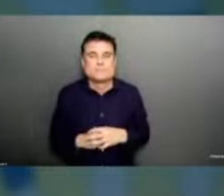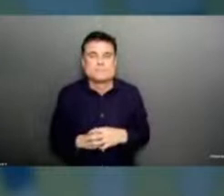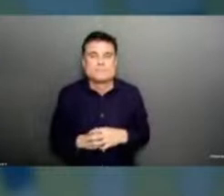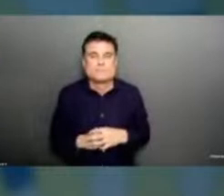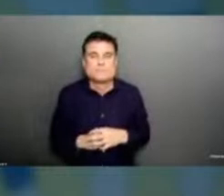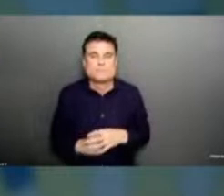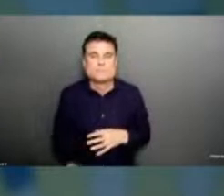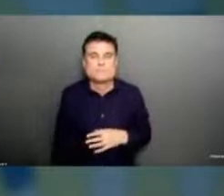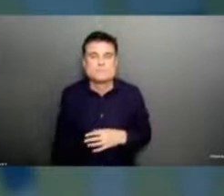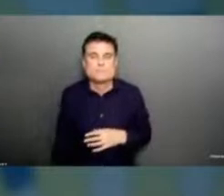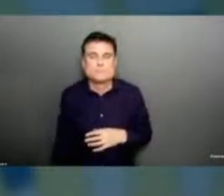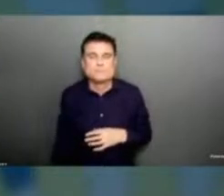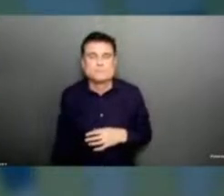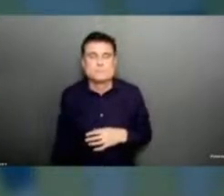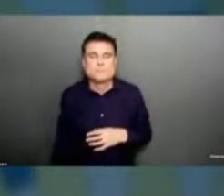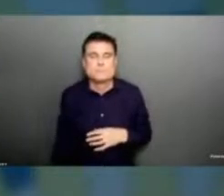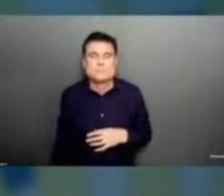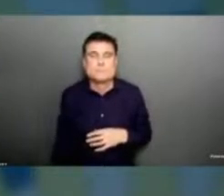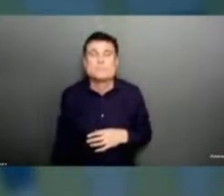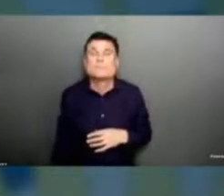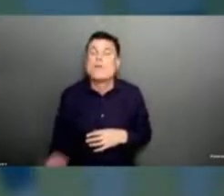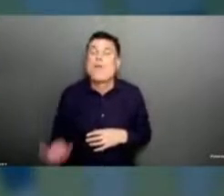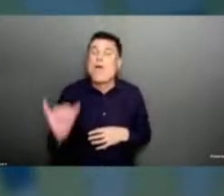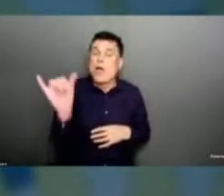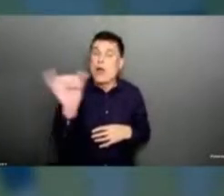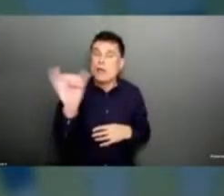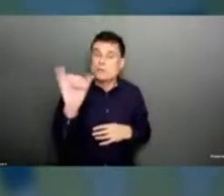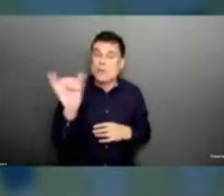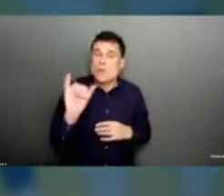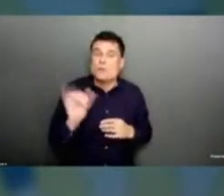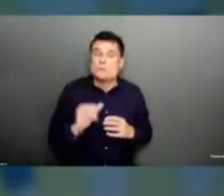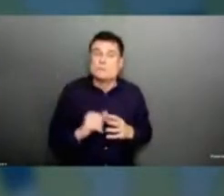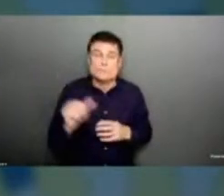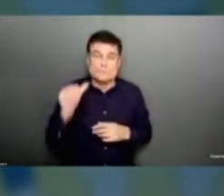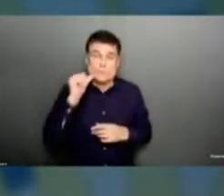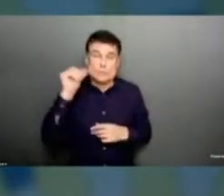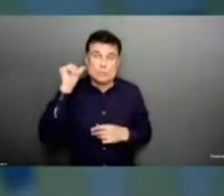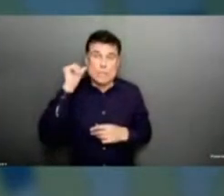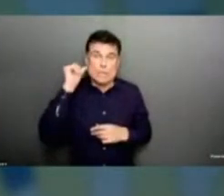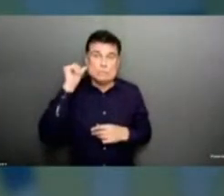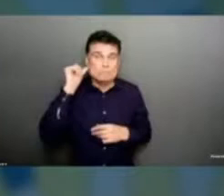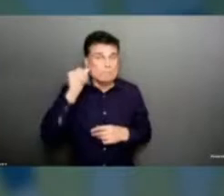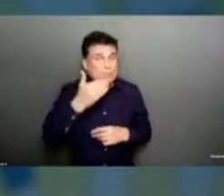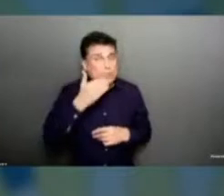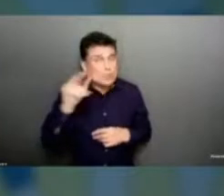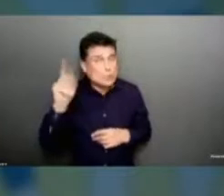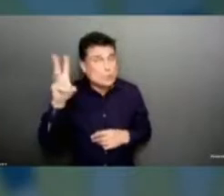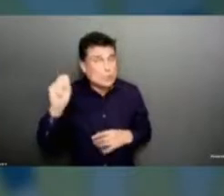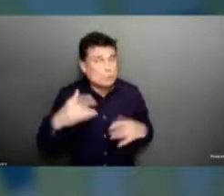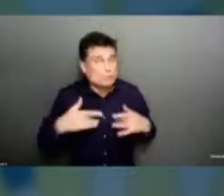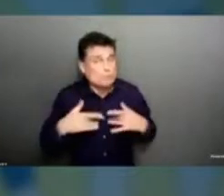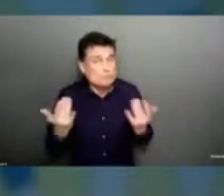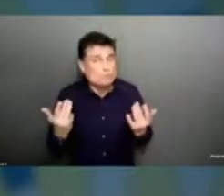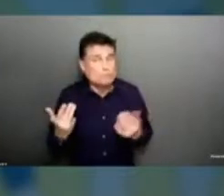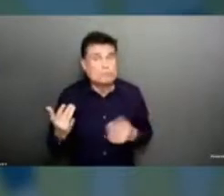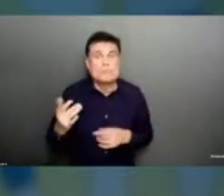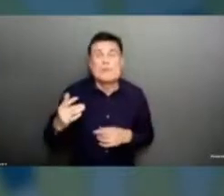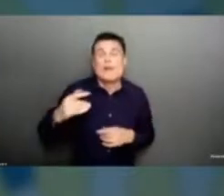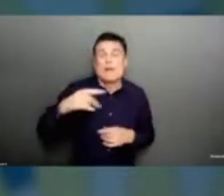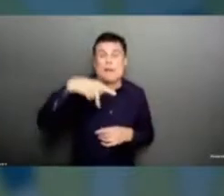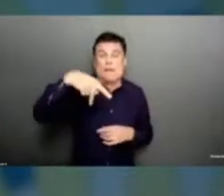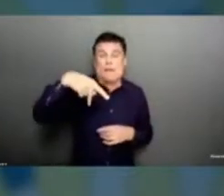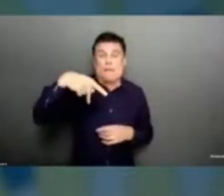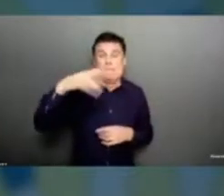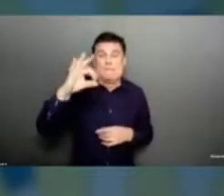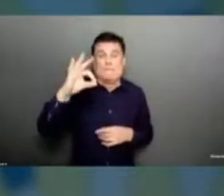start to move the Pfizer vaccine away from the port of arrival. 那么 So 他 we 说昨 have 天开始呢，第二个好消息呢， tested 昨 and 天开始 proved all 呢，